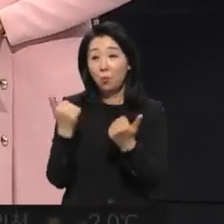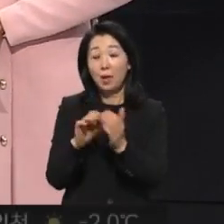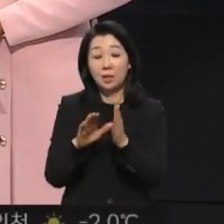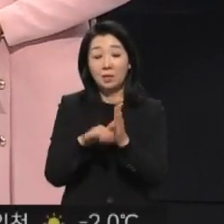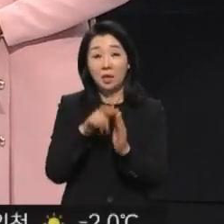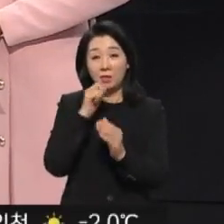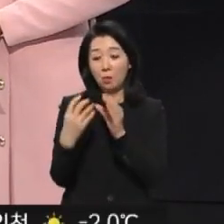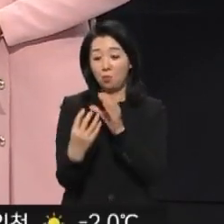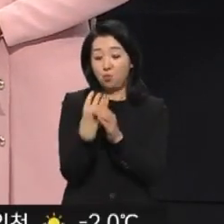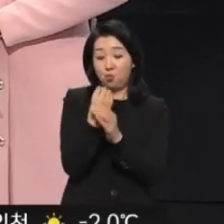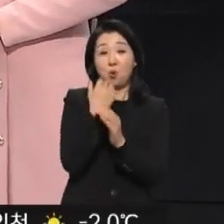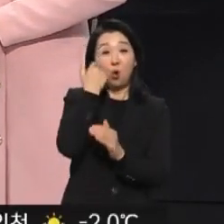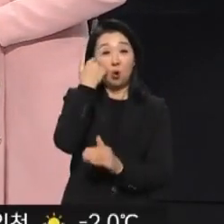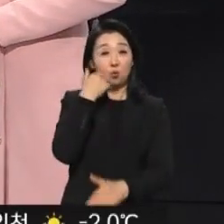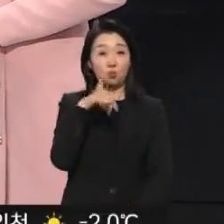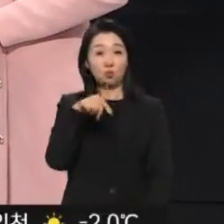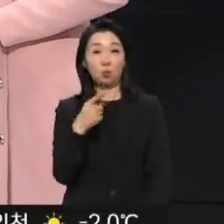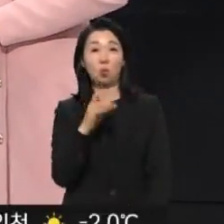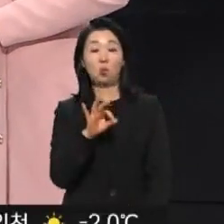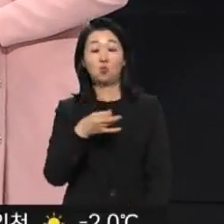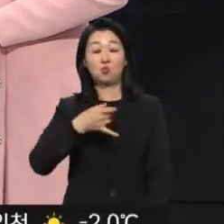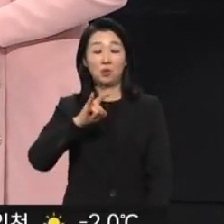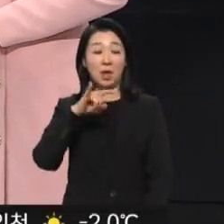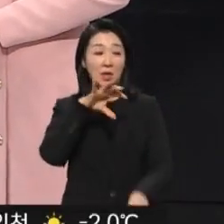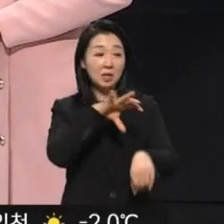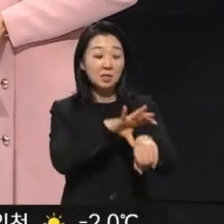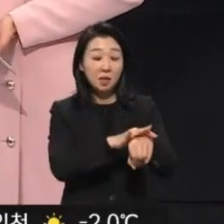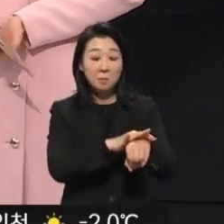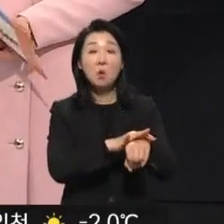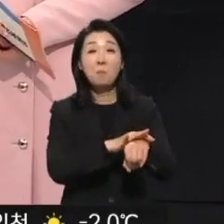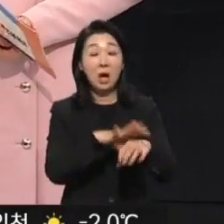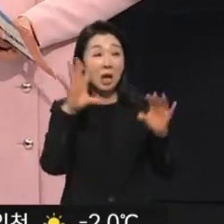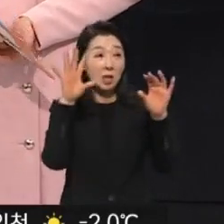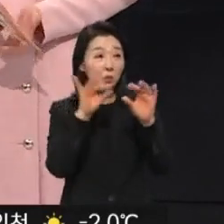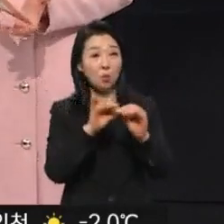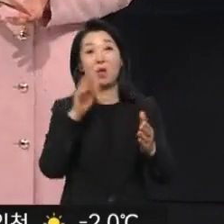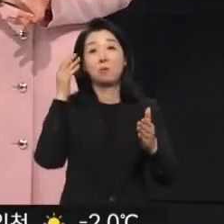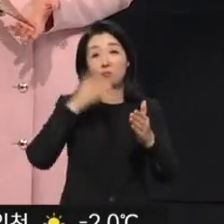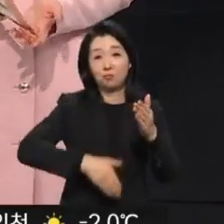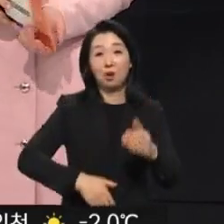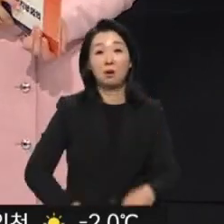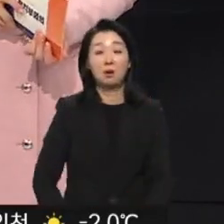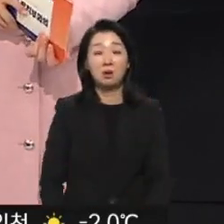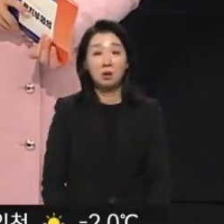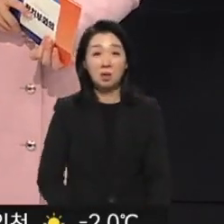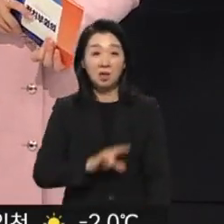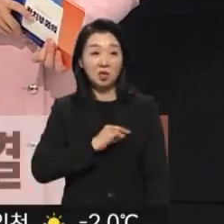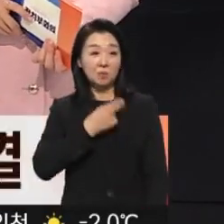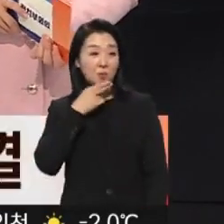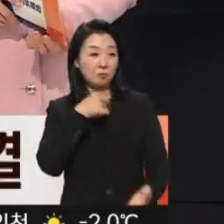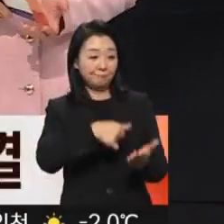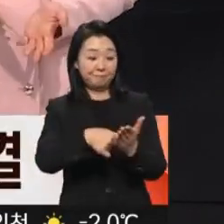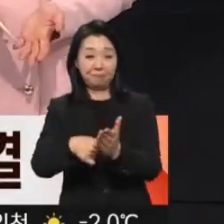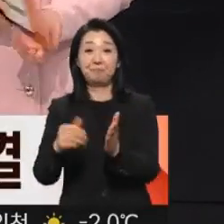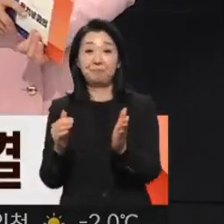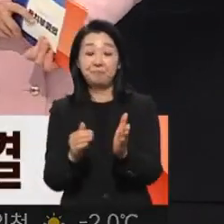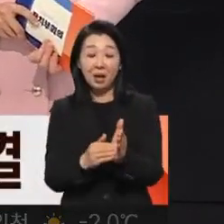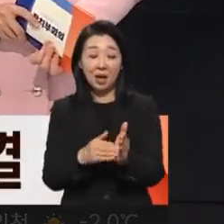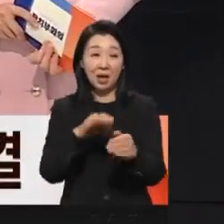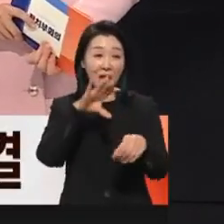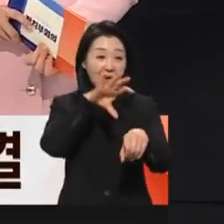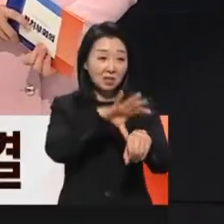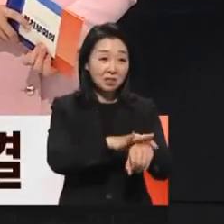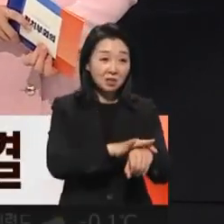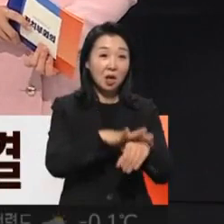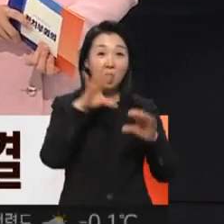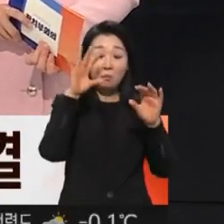혐의를 받고 있는 민주당 노웅래 의원의 체포동의안이 부결이 됐죠? 네, 그렇습니다. 무기명으로 진행된 노 의원에 대한 체포동의안은